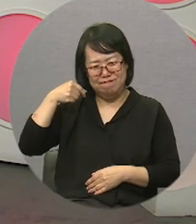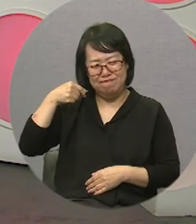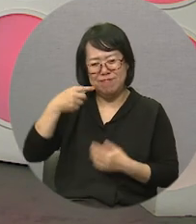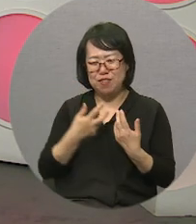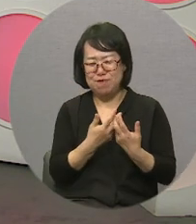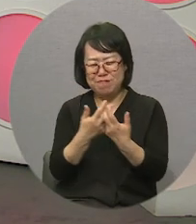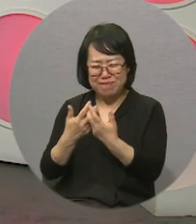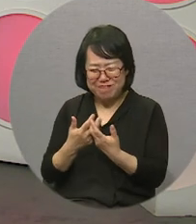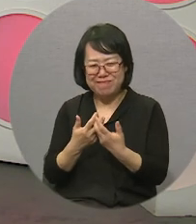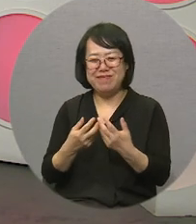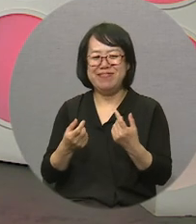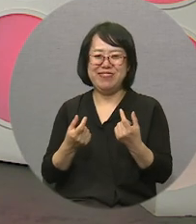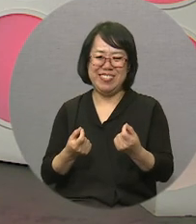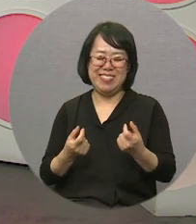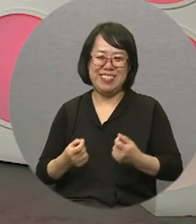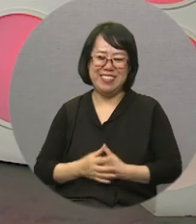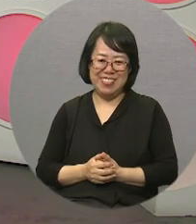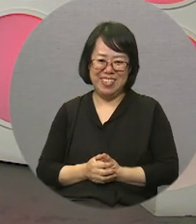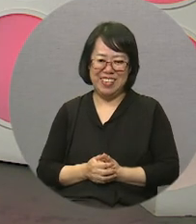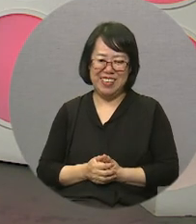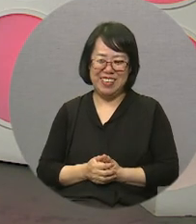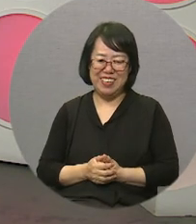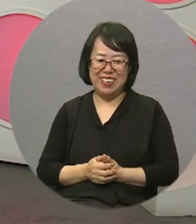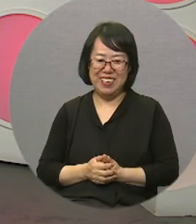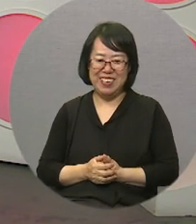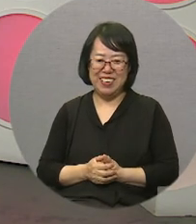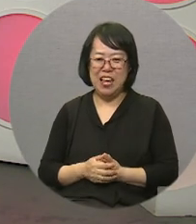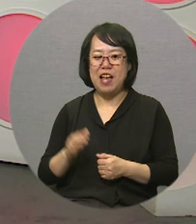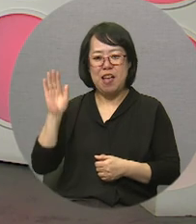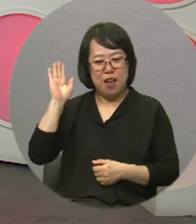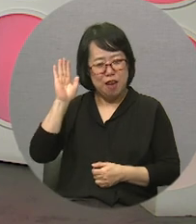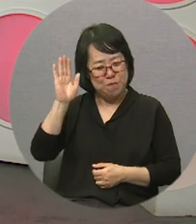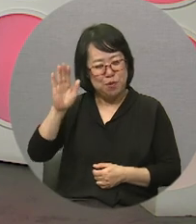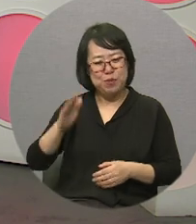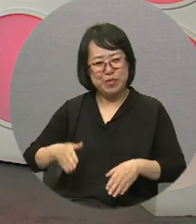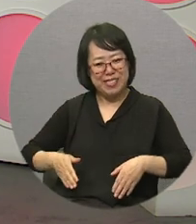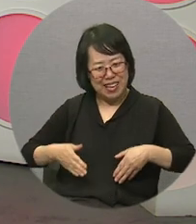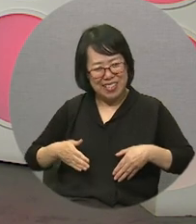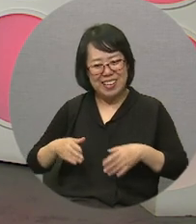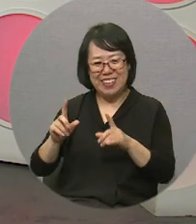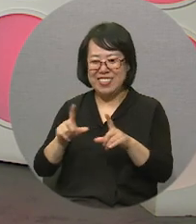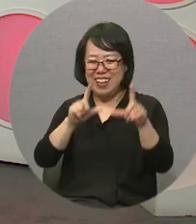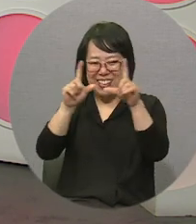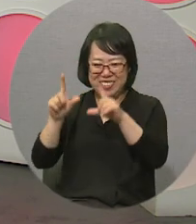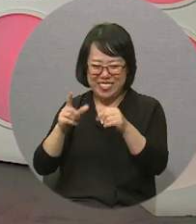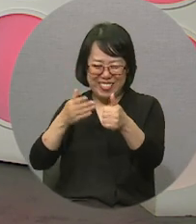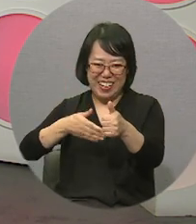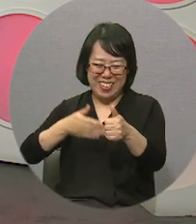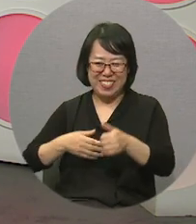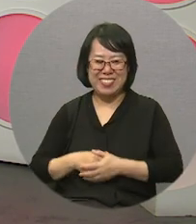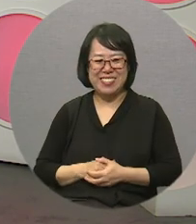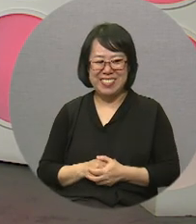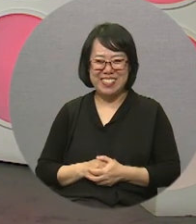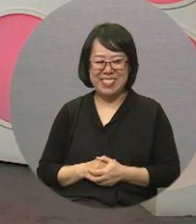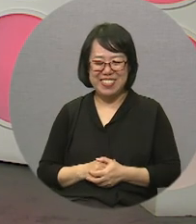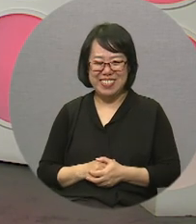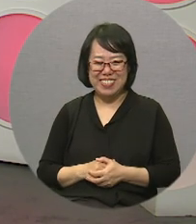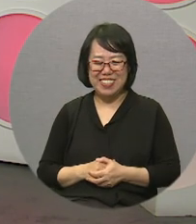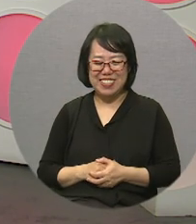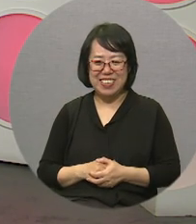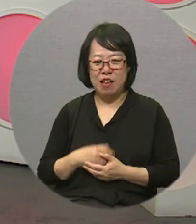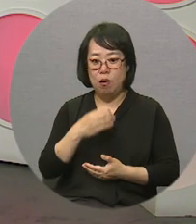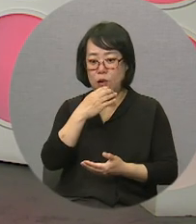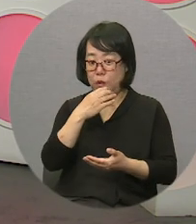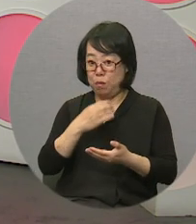또 나아가야 될 방향 우리가 지향해야 할 방향이 아닌가 싶습니다. 그래요. 오늘도 감동사연 우리